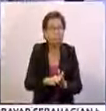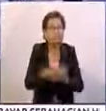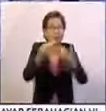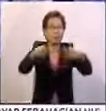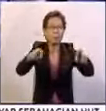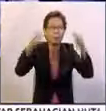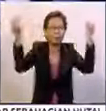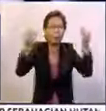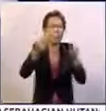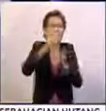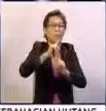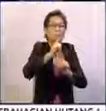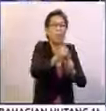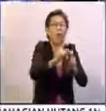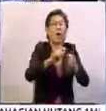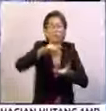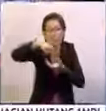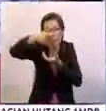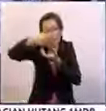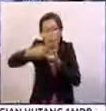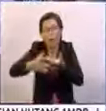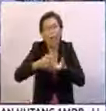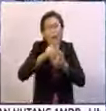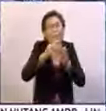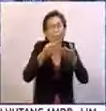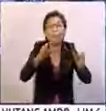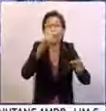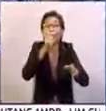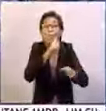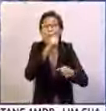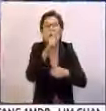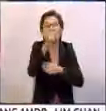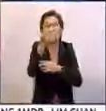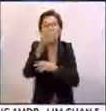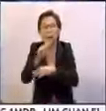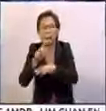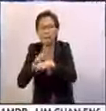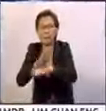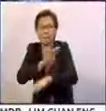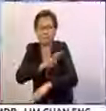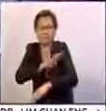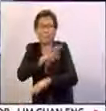menyempurnakan majlis agihan bubur lambuk dan pek berbuka puasa bersama TM di Bangsa.